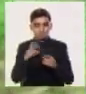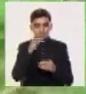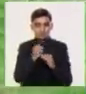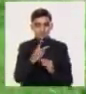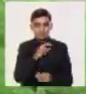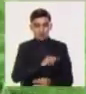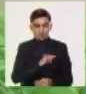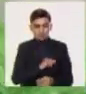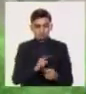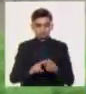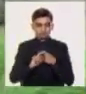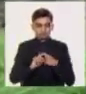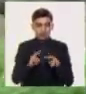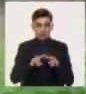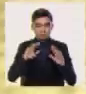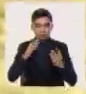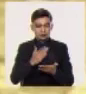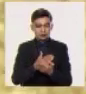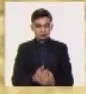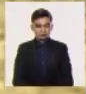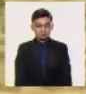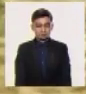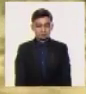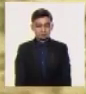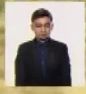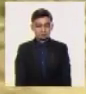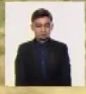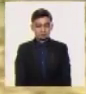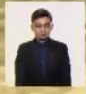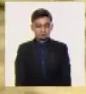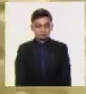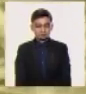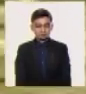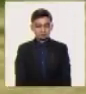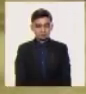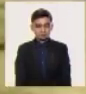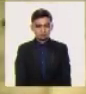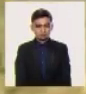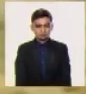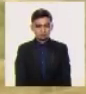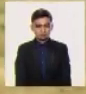12 работников уже заразились таким образом. Ирина Евгеньева, Наталья Райм, Информбюро.